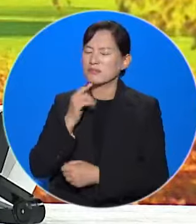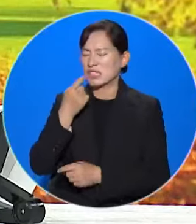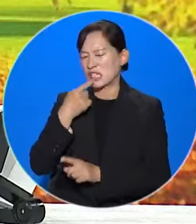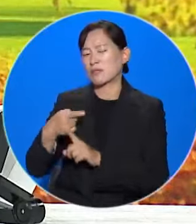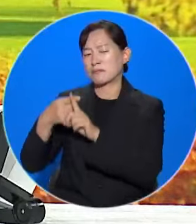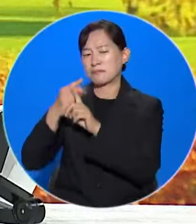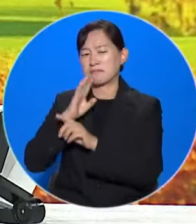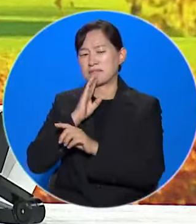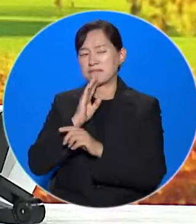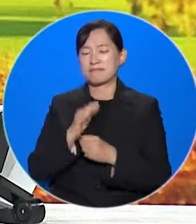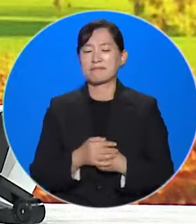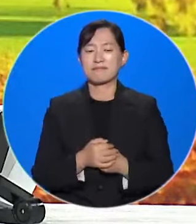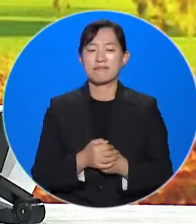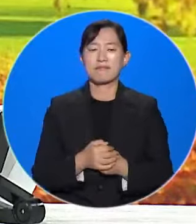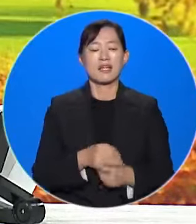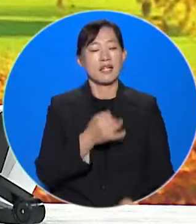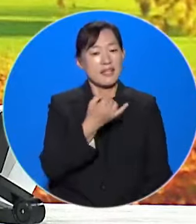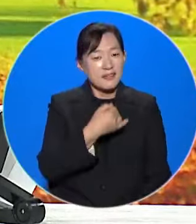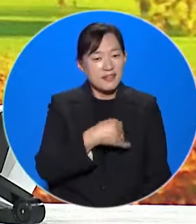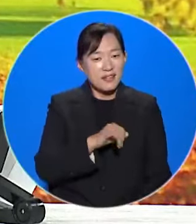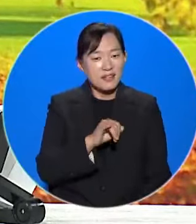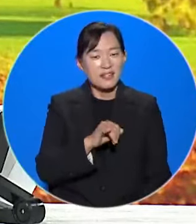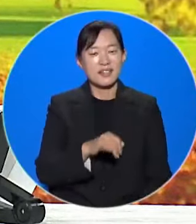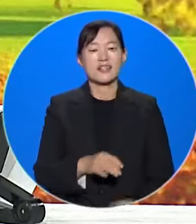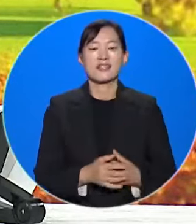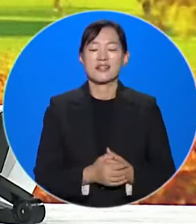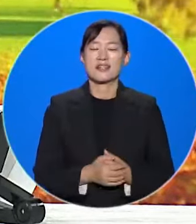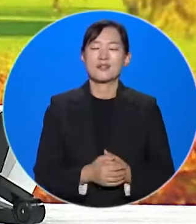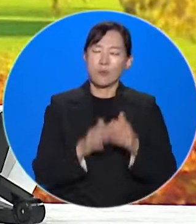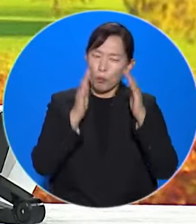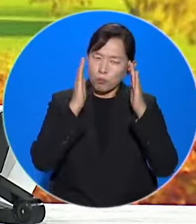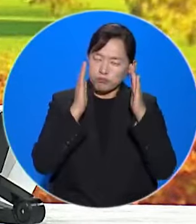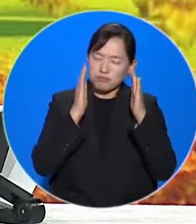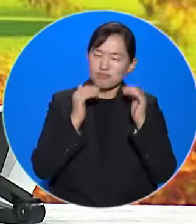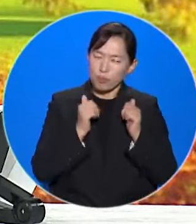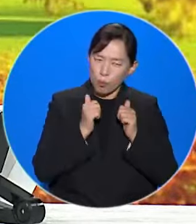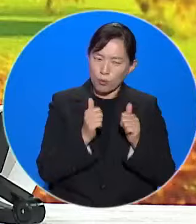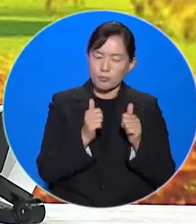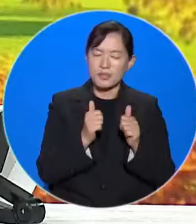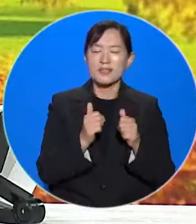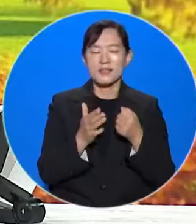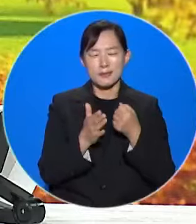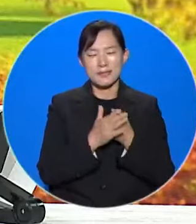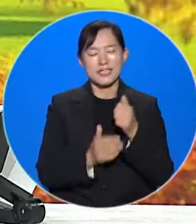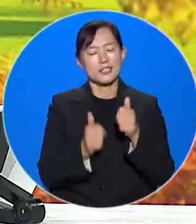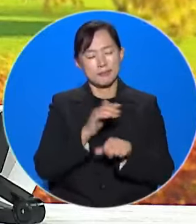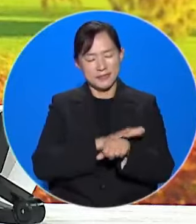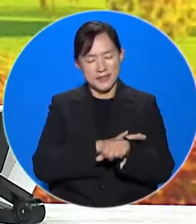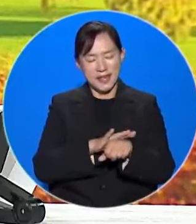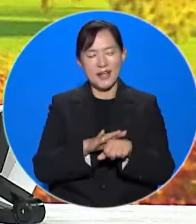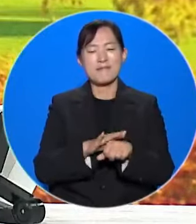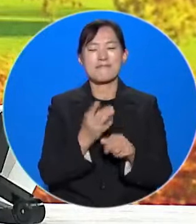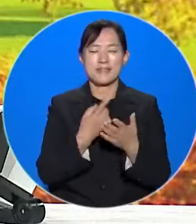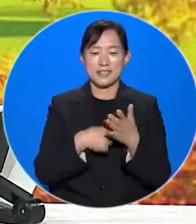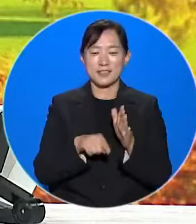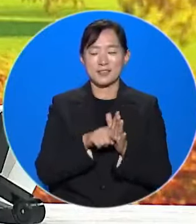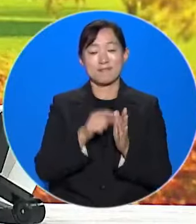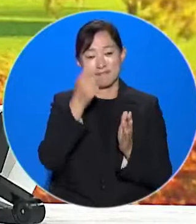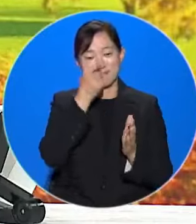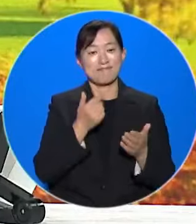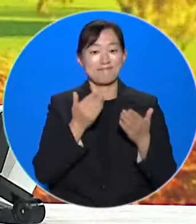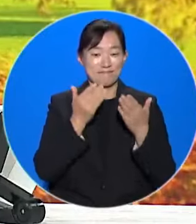네. 그래서 우리 따님들이 또 공부하고 있으니까 하여튼 네네. 시험 잘 볼 수 있도록 네. 네,